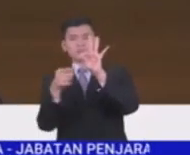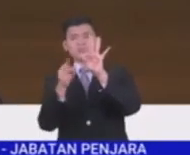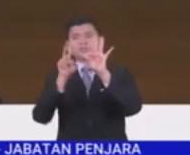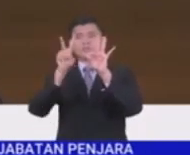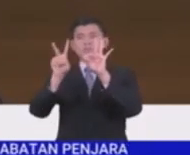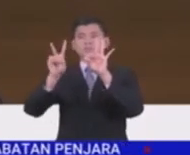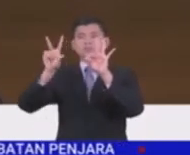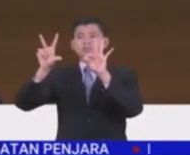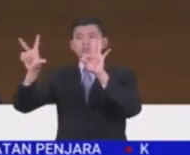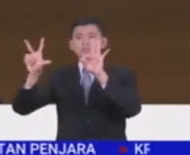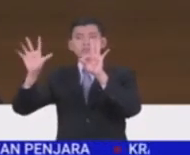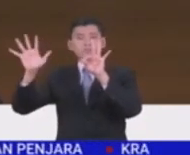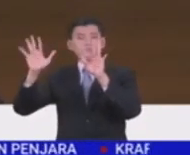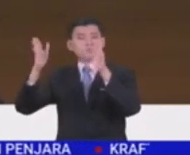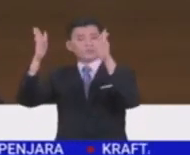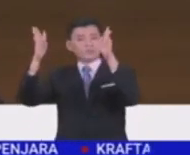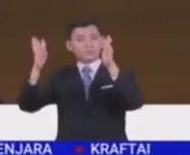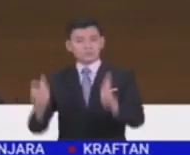69,235.